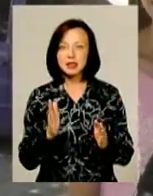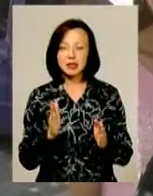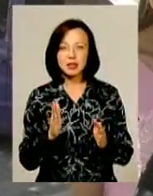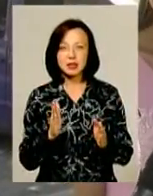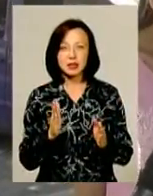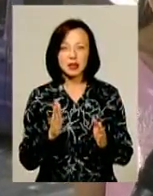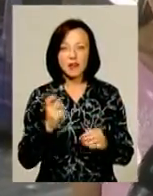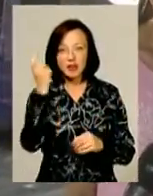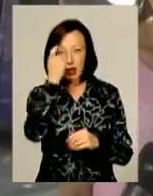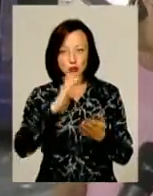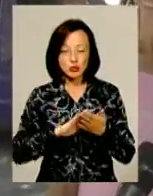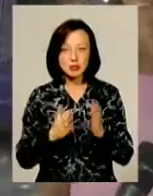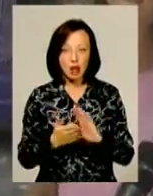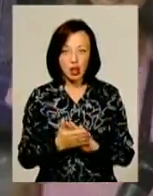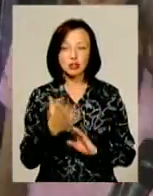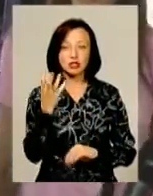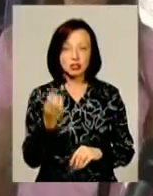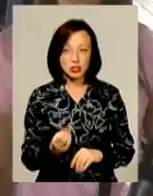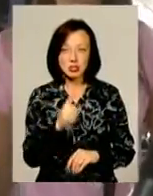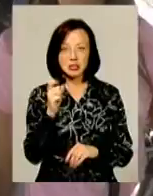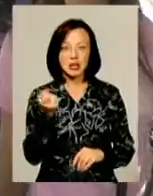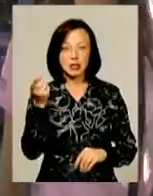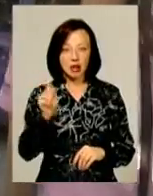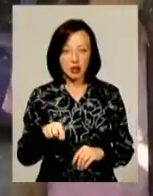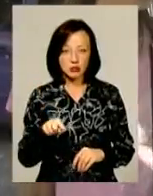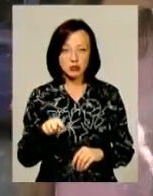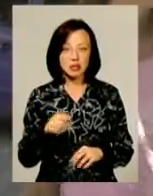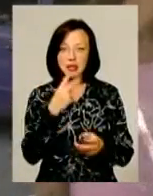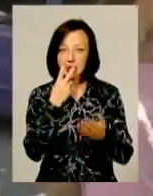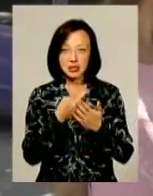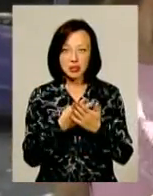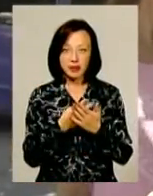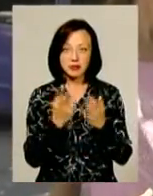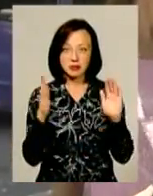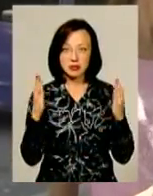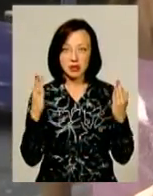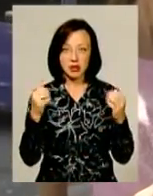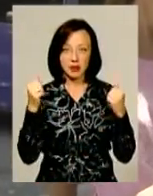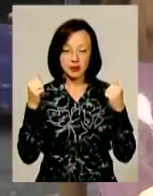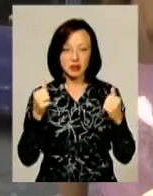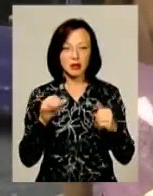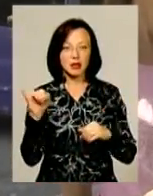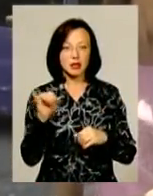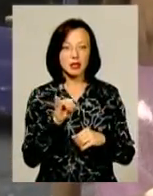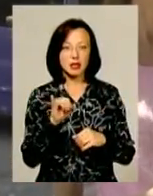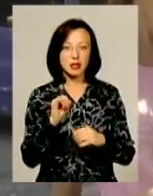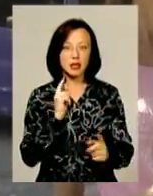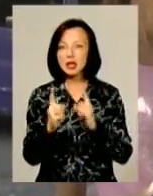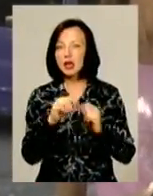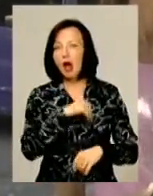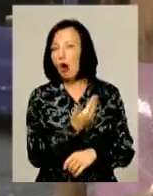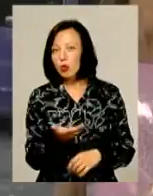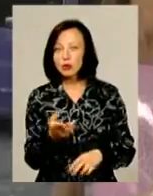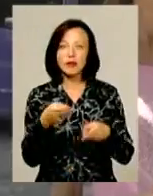не тільки нетверезому стані, а ще за те, що не дивляться зеркала і їдуть як хочуть,